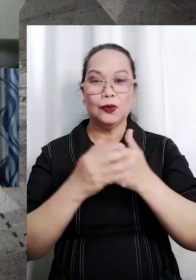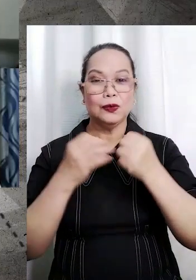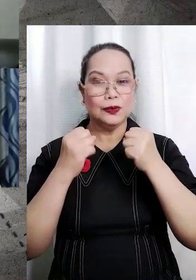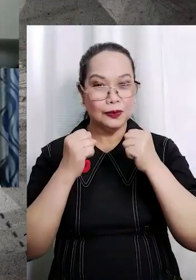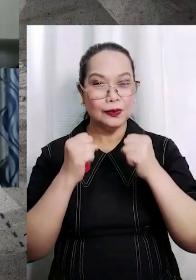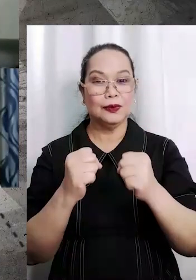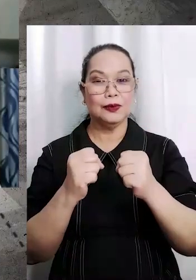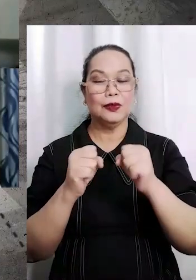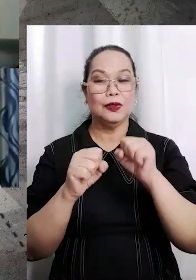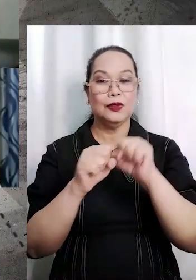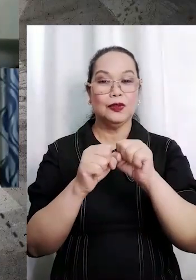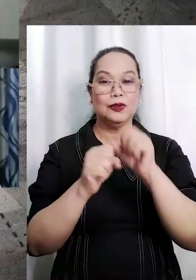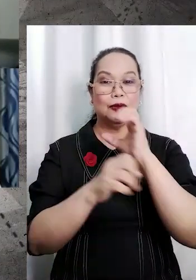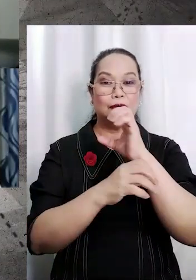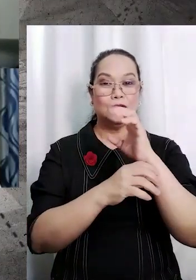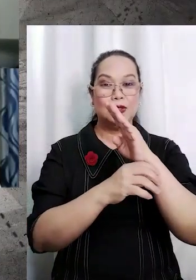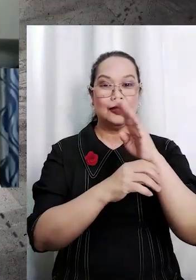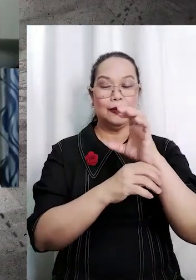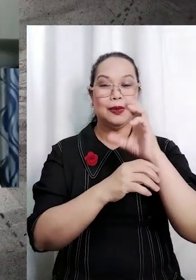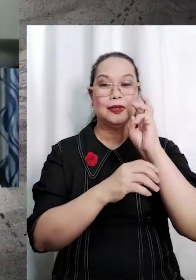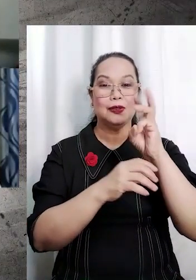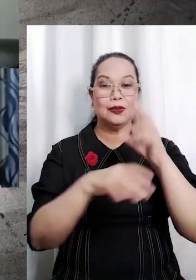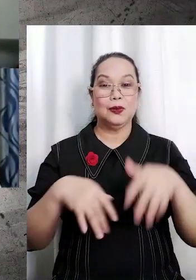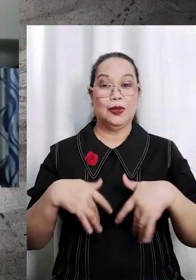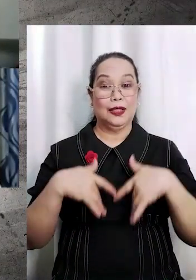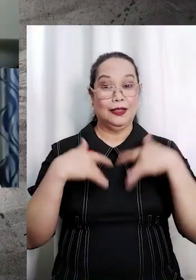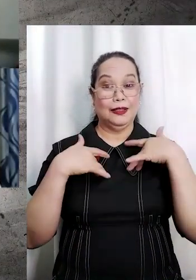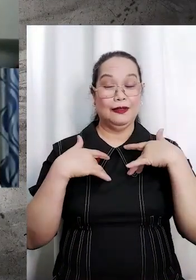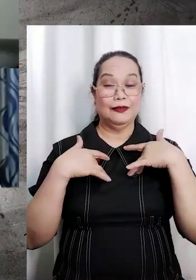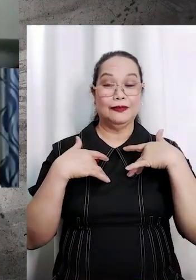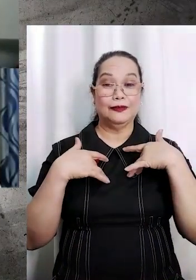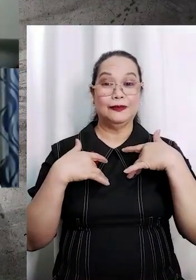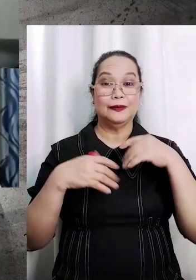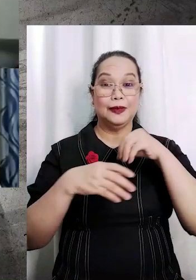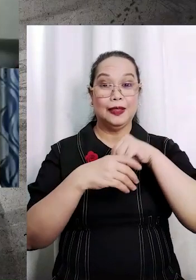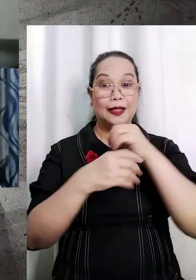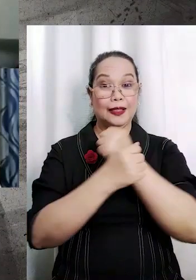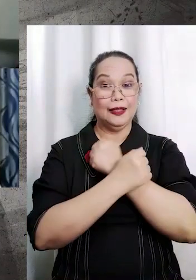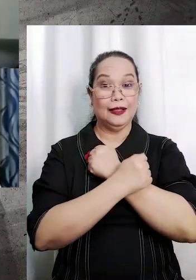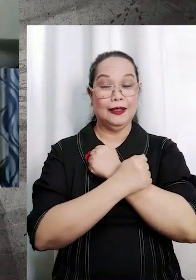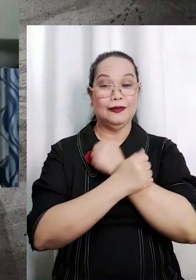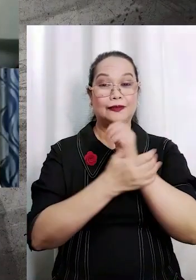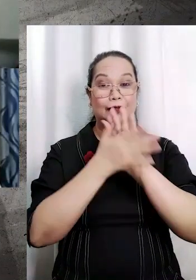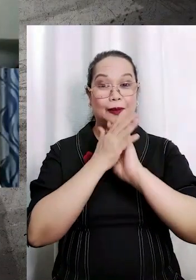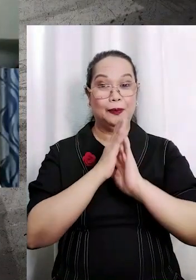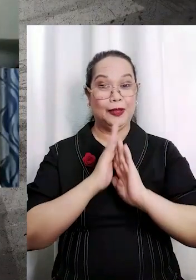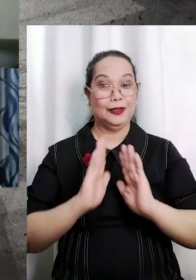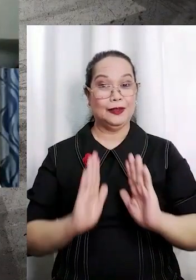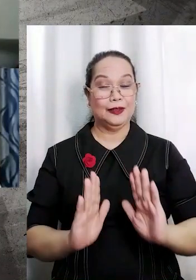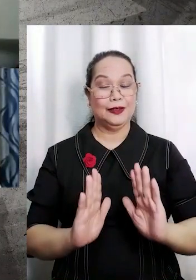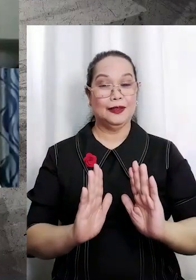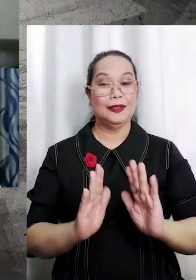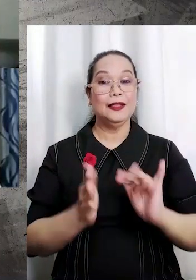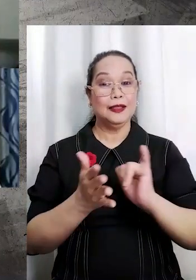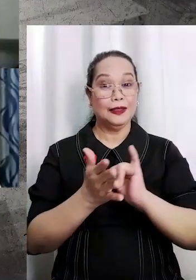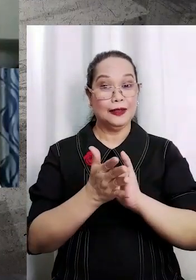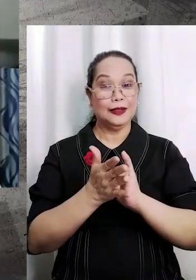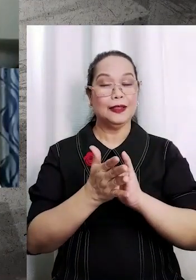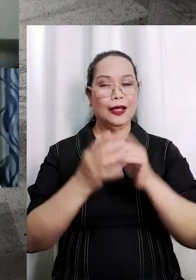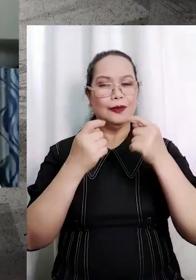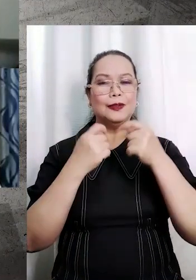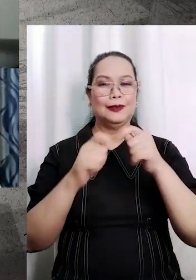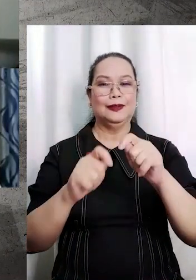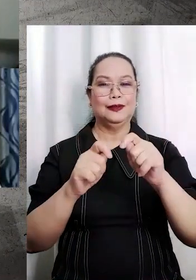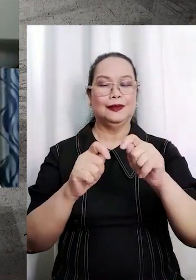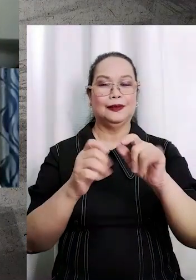makakaya upang ang CCBC ay mamuhay sa pag-ibig at kapayapaan, na